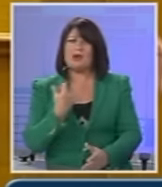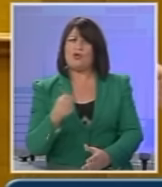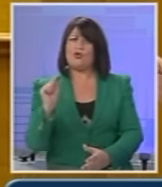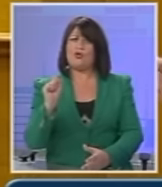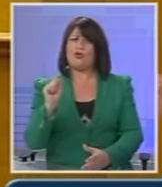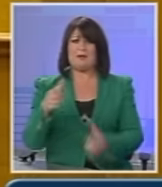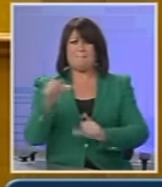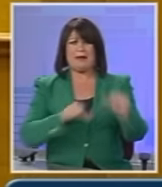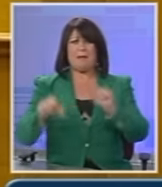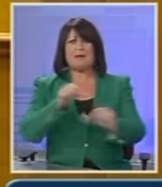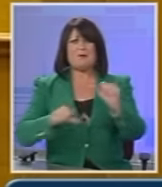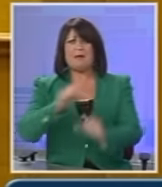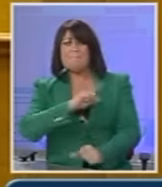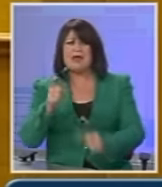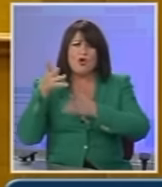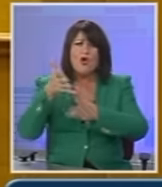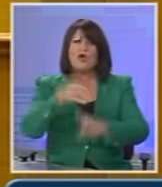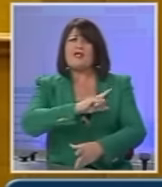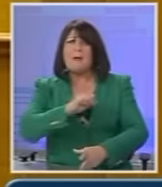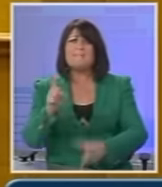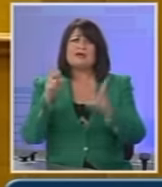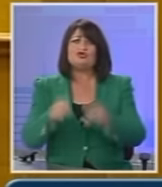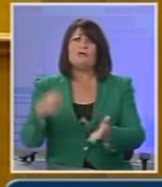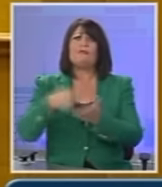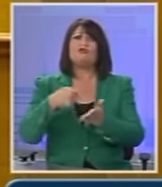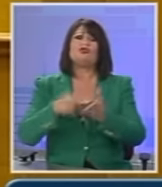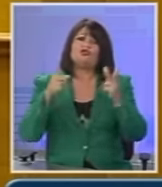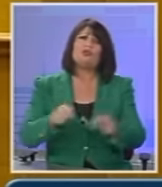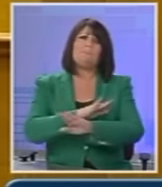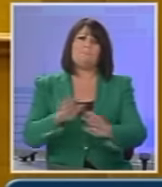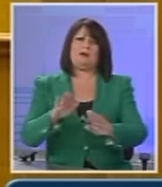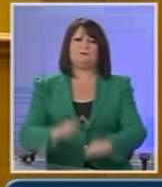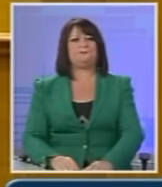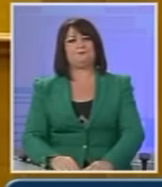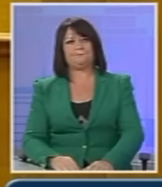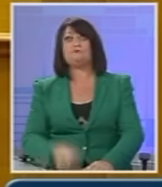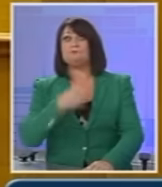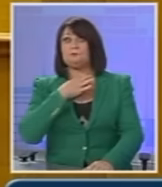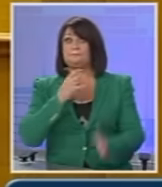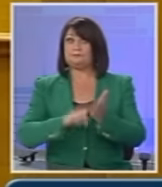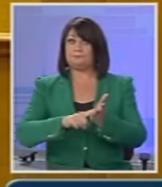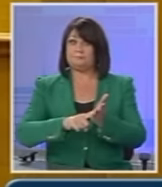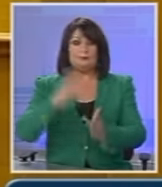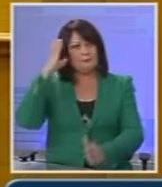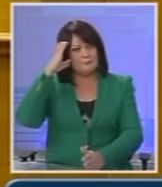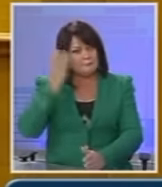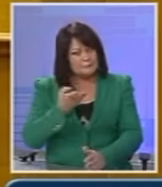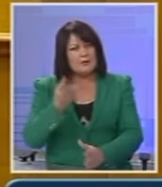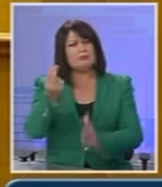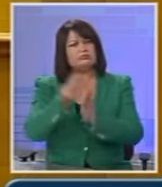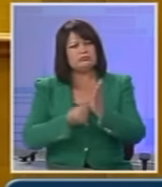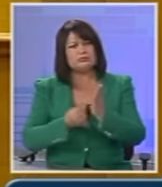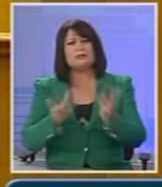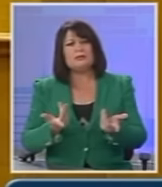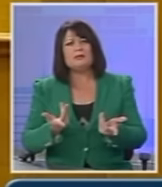άλλα πειράματα, όχι στην εξαπάτηση, όχι σε άλλους φόρους. Είναι ανάγκη να μην ξεχνάμε πως πολλές φορές